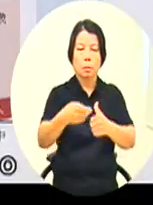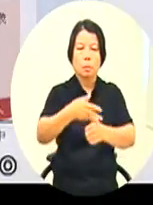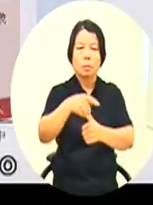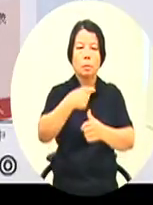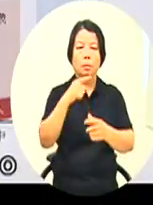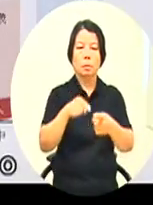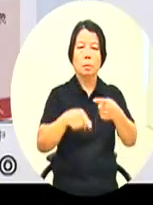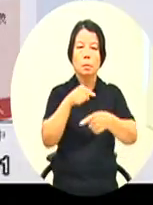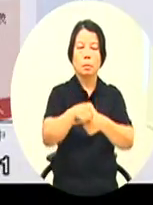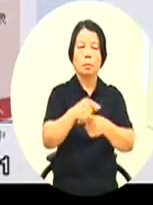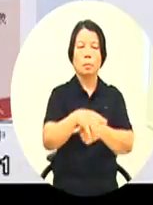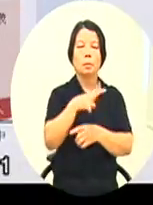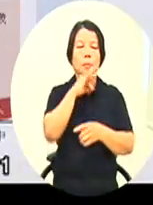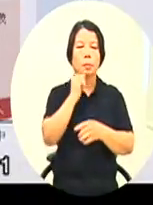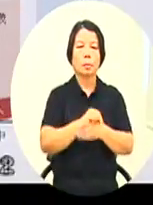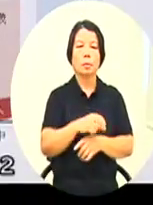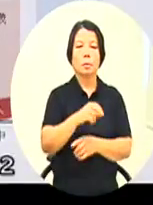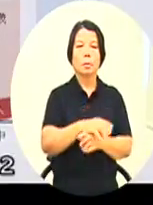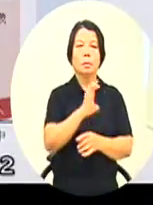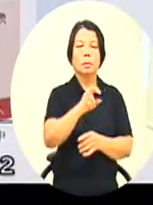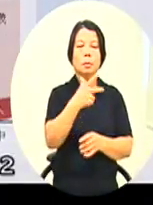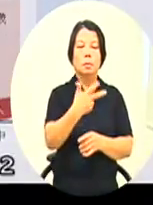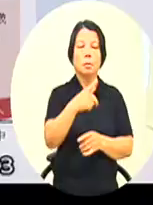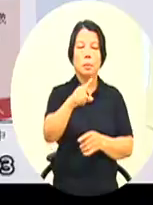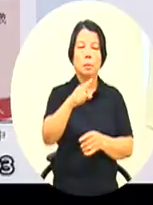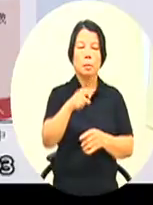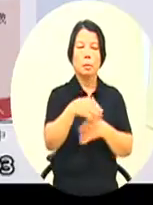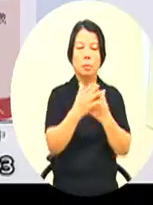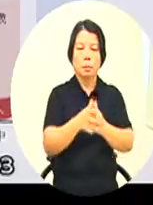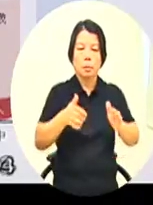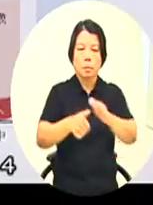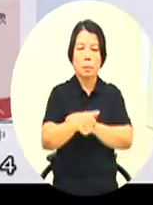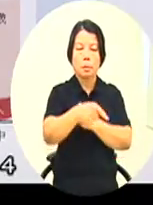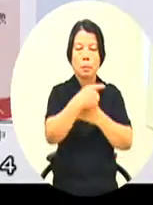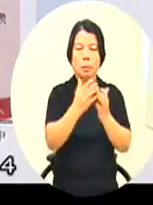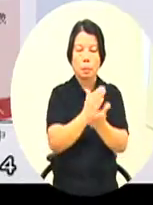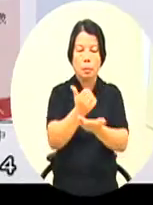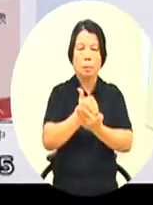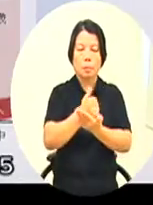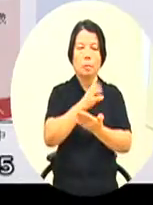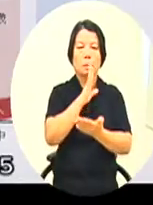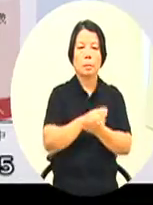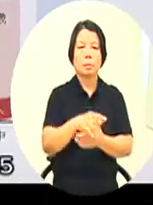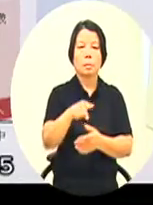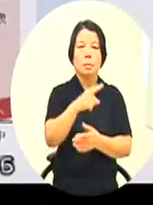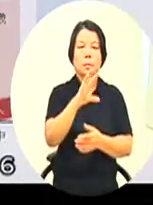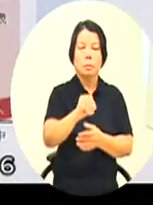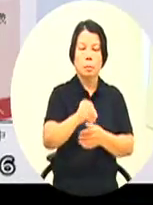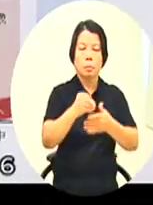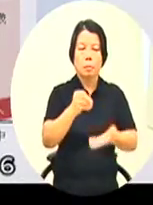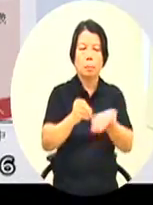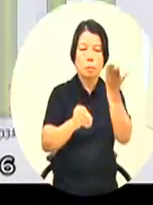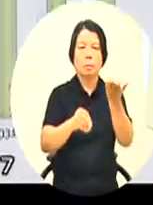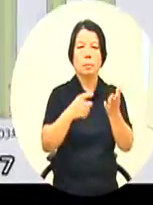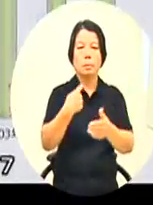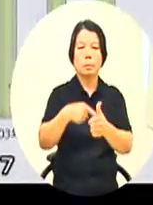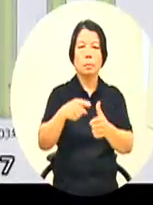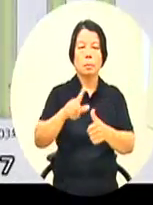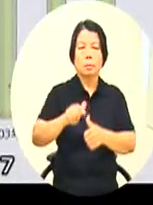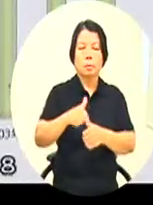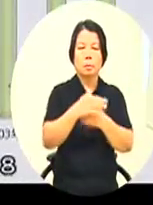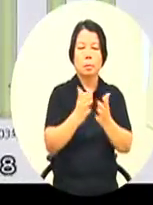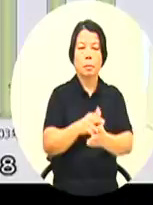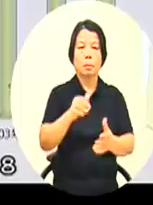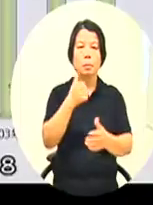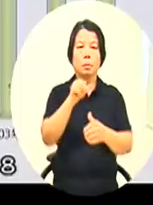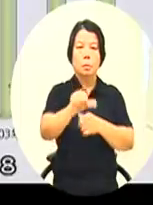在41.76岁，实际禁用的员额是在16,974名教师。看一下我们这5年的退